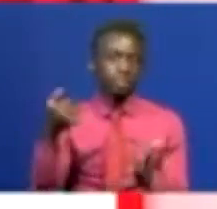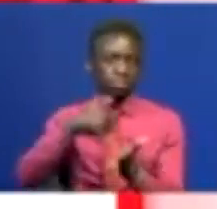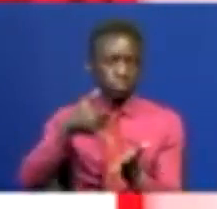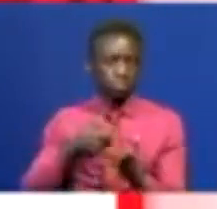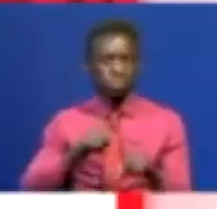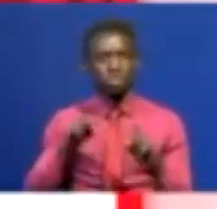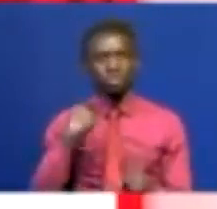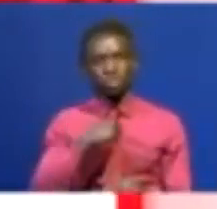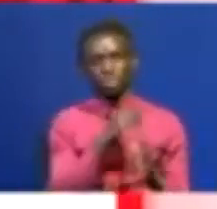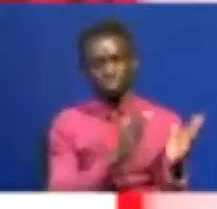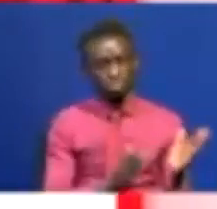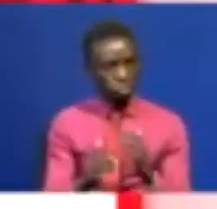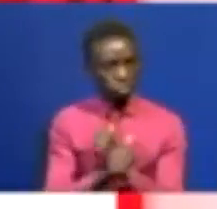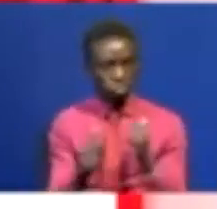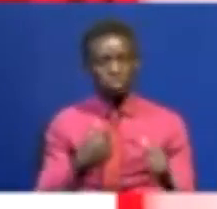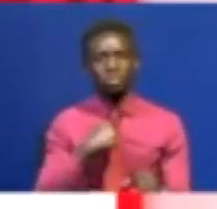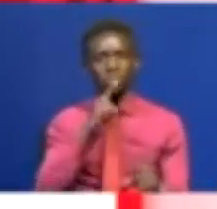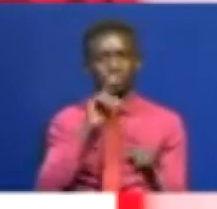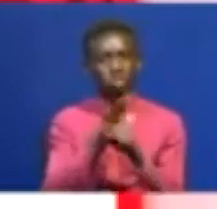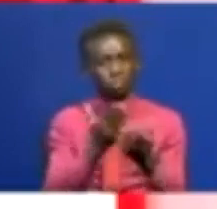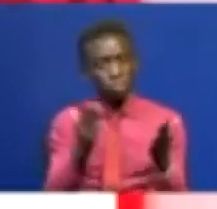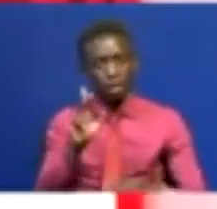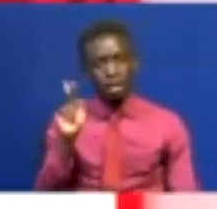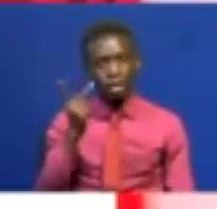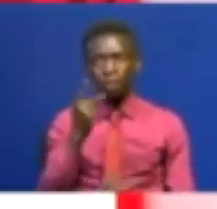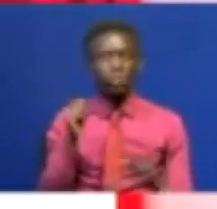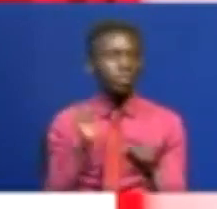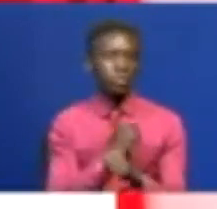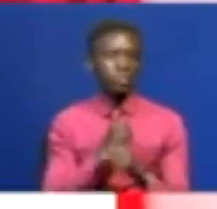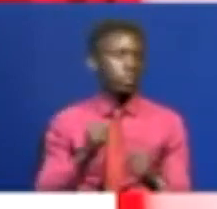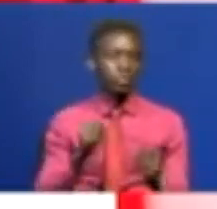Sisi tumepanga vizuri. I want to promise you, Kenya haiendi hiyo barabara.